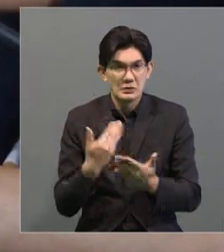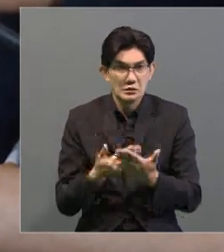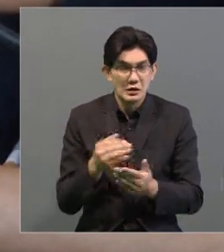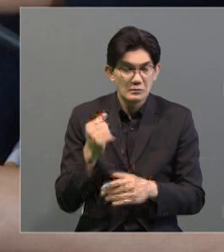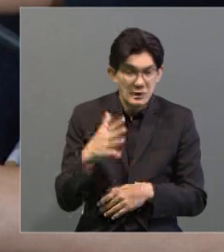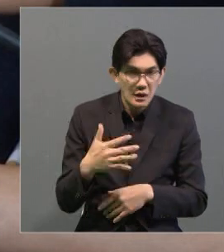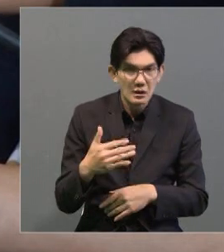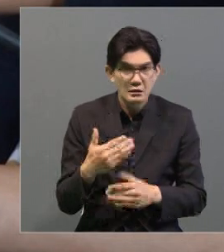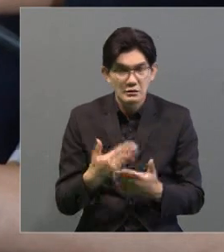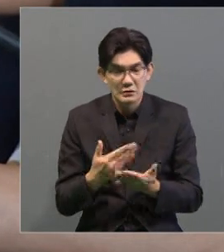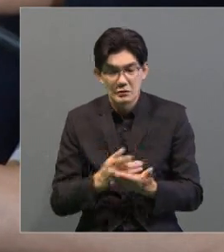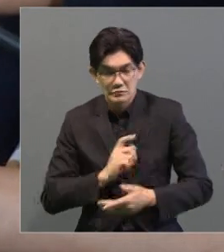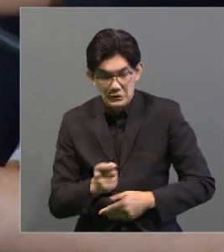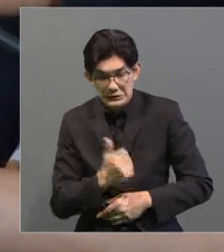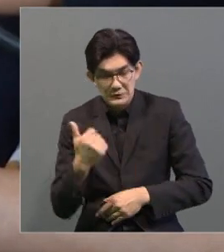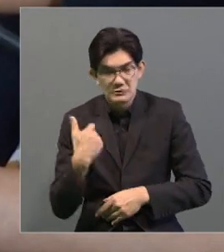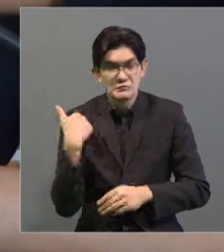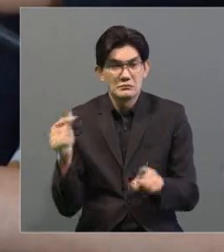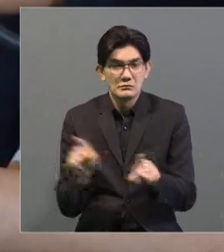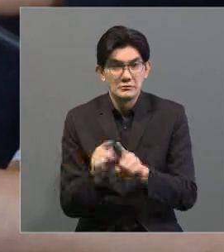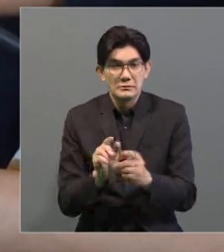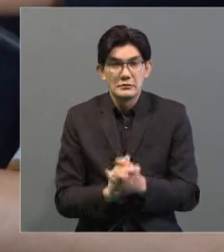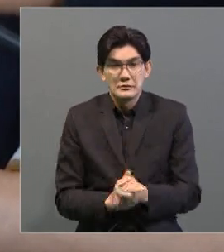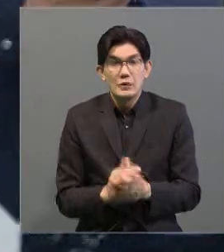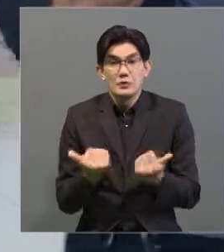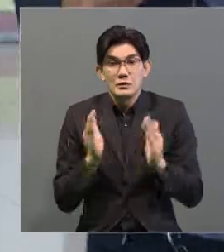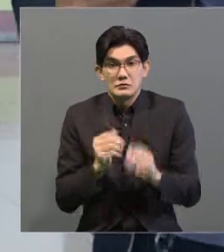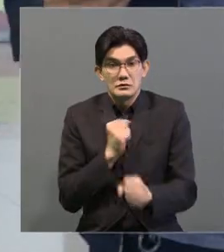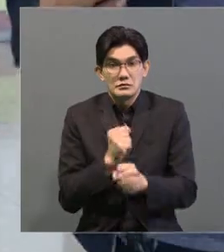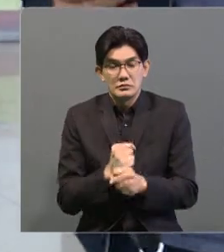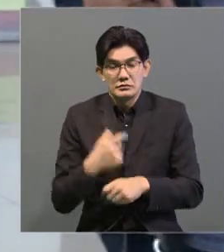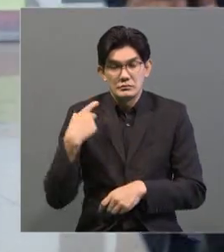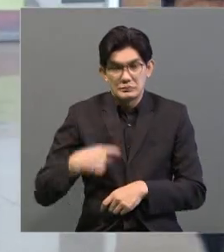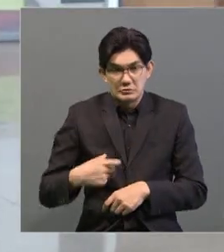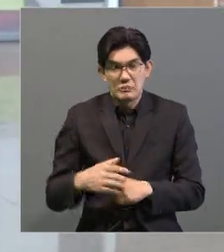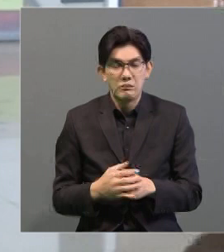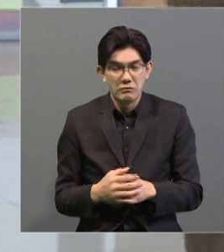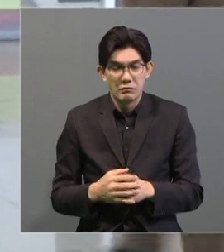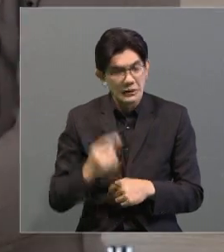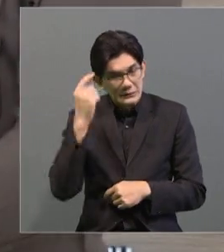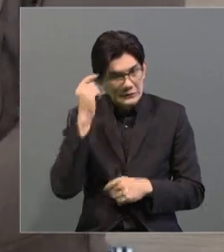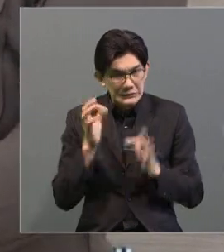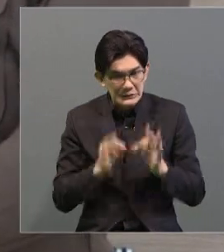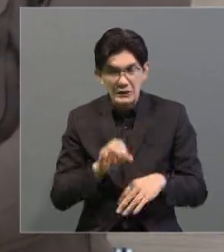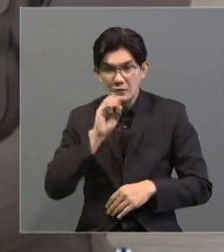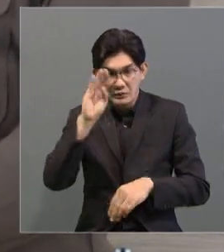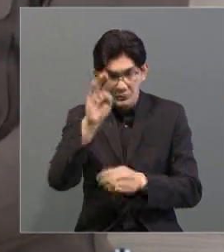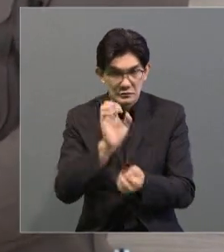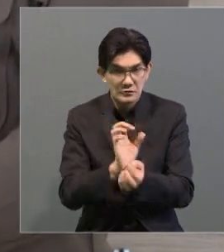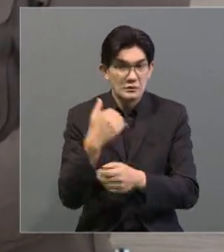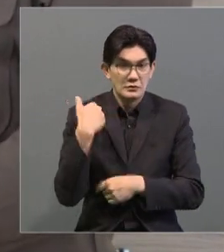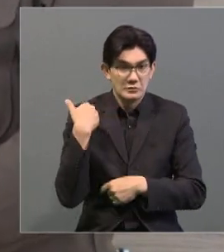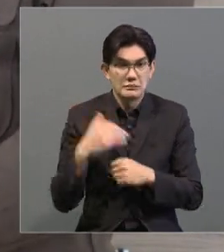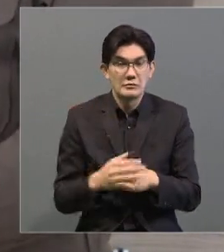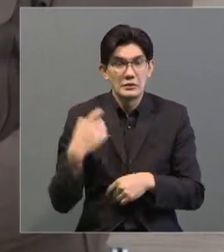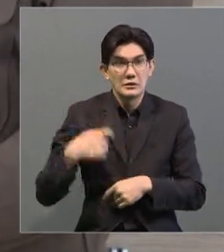ได้ต้องเสียเงินไปให้เขาอีกนะคะวันนี้เนี่ยทางเจ้าหน้าที่ก็คือทางทนายกับทางพี่หนุ่มเนี่ยนะคะก็ตัดสินใจเข้ามาแจ้งความโดย